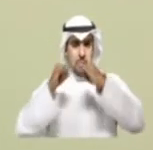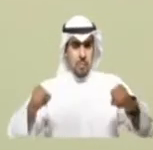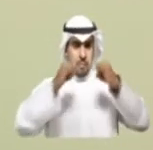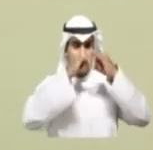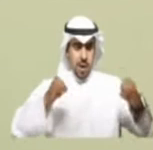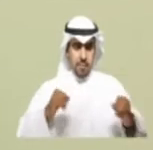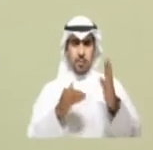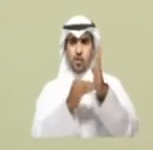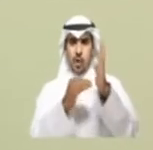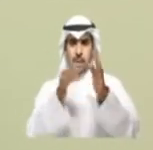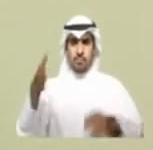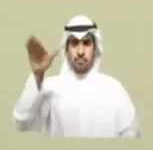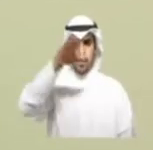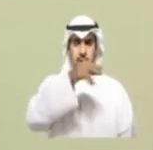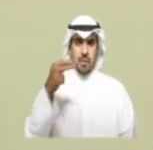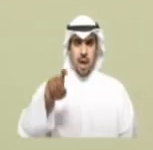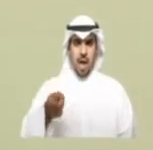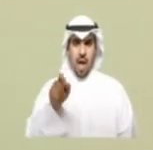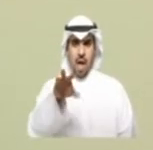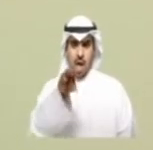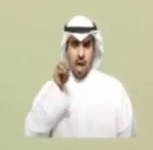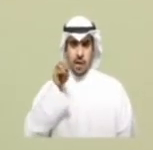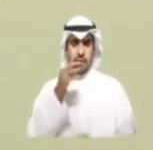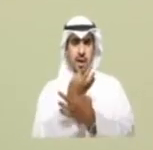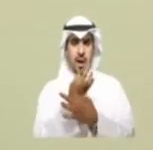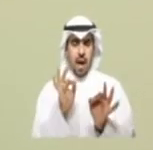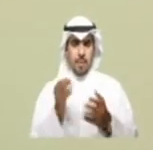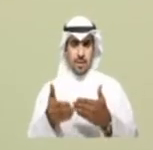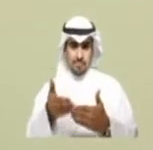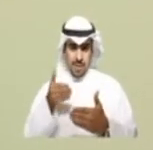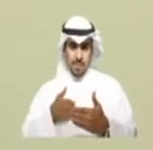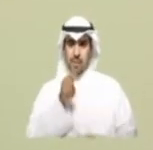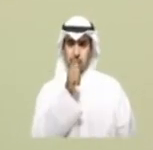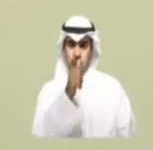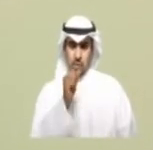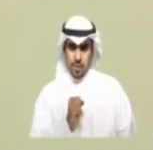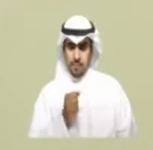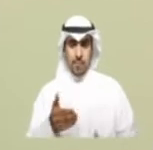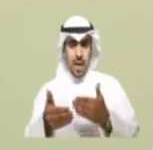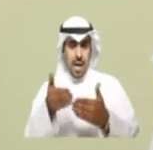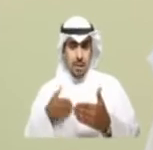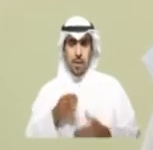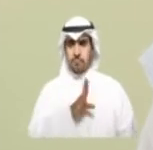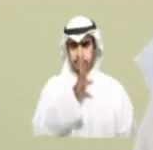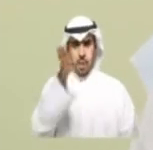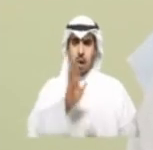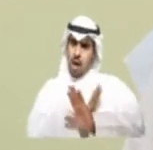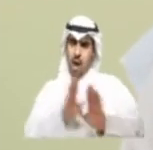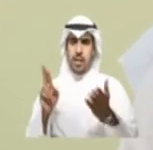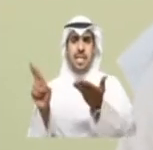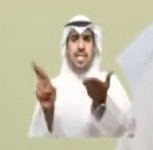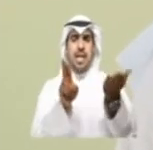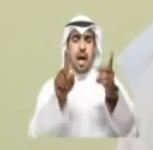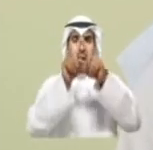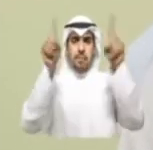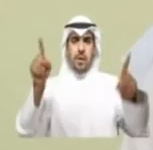هم مهتمين بهذه الأمور. وبداية قبل أن نلتقي بالضيف، كنا قد مررنا على العيادات الطبية في بعثة الحج